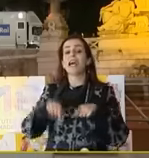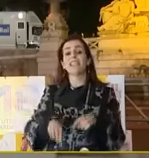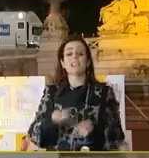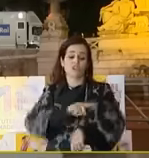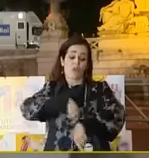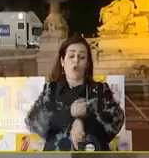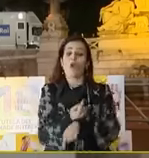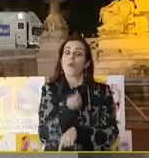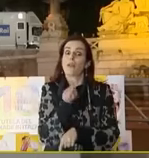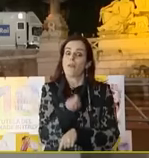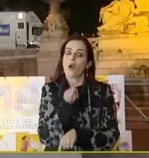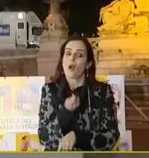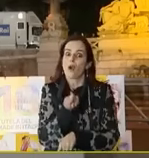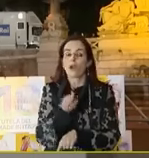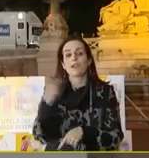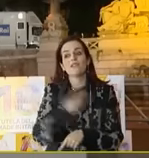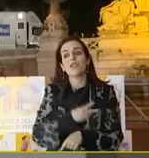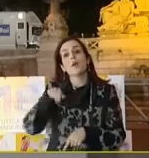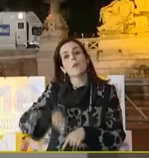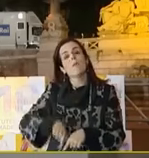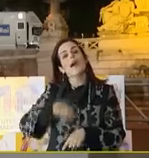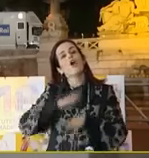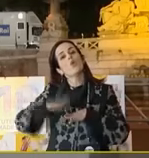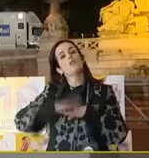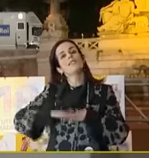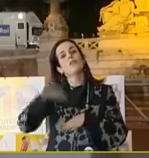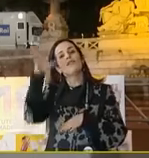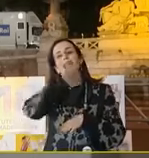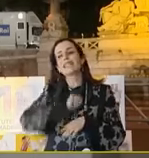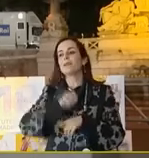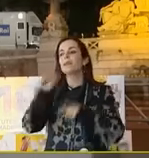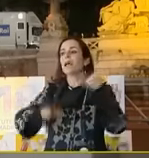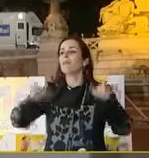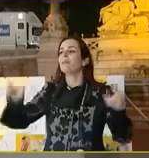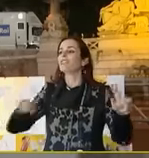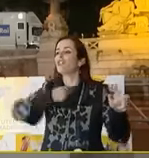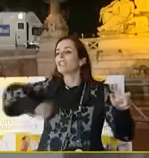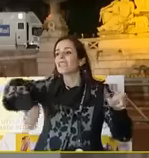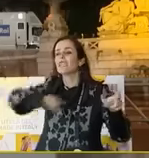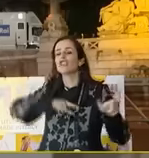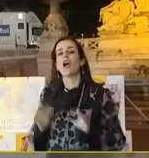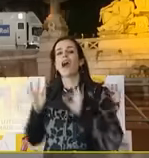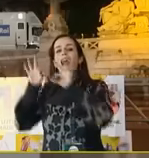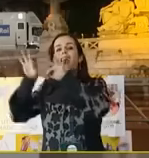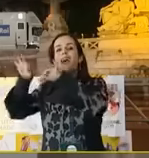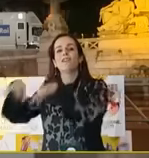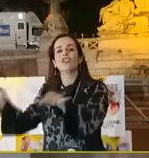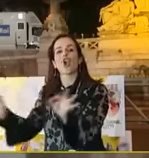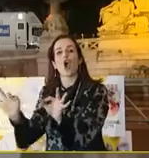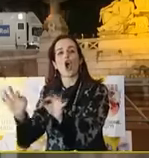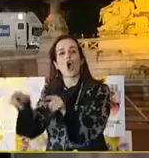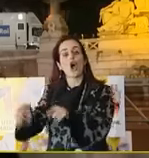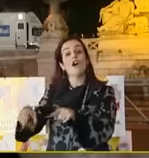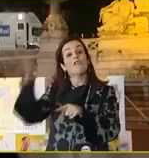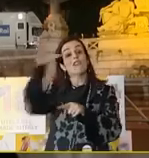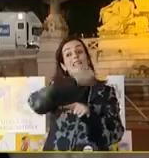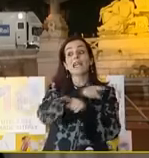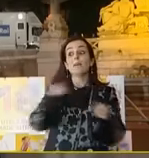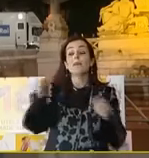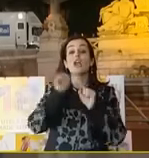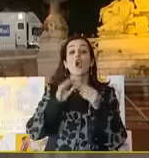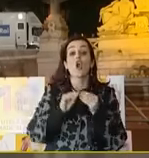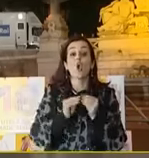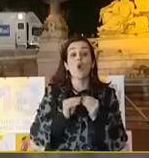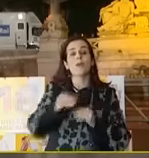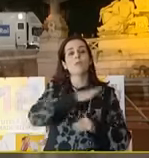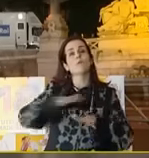di utilizzarle per far capire alle persone che non abbiamo ancora raggiunto come il Movimento 5 Stelle intende cambiare e migliorare la vita di